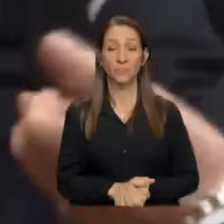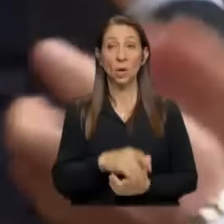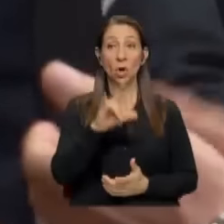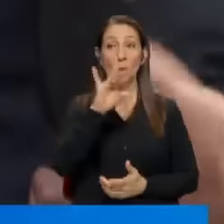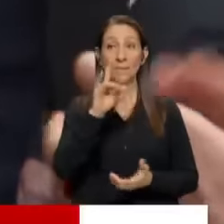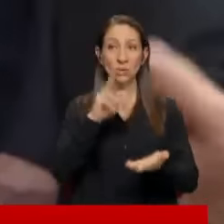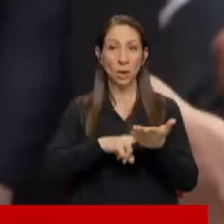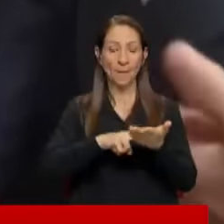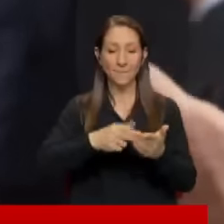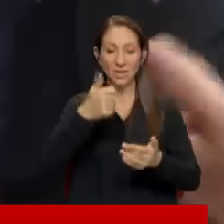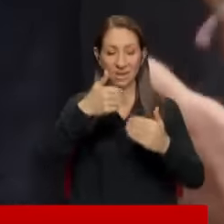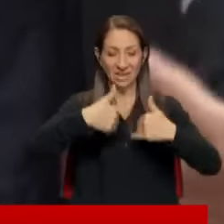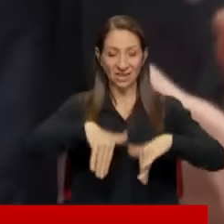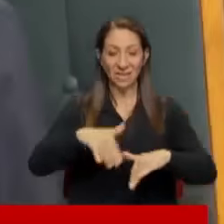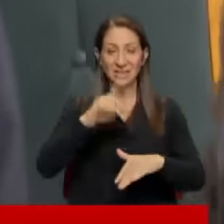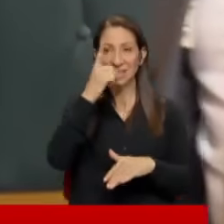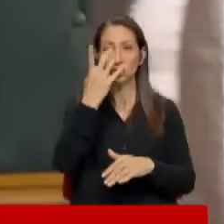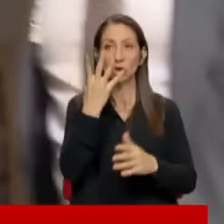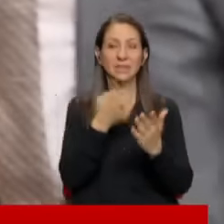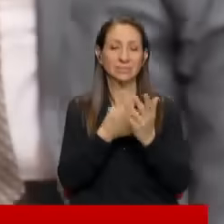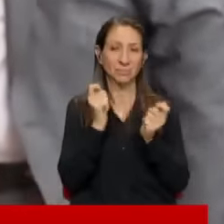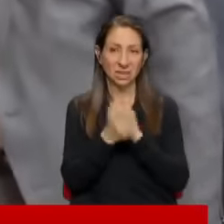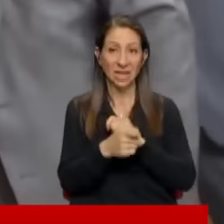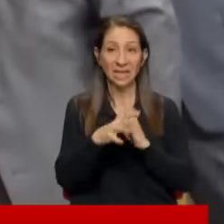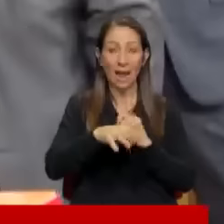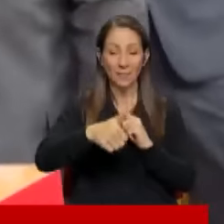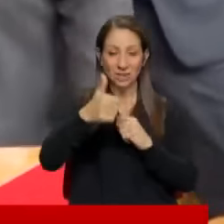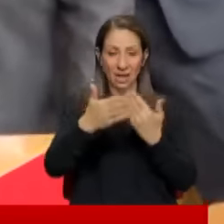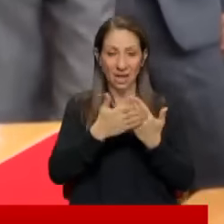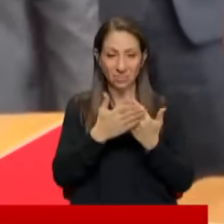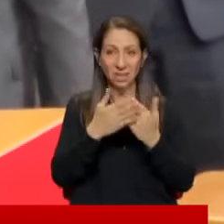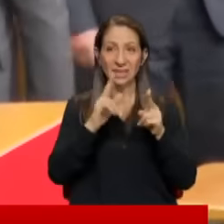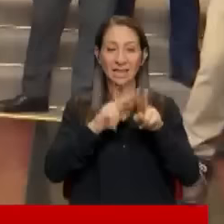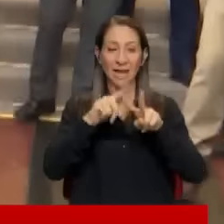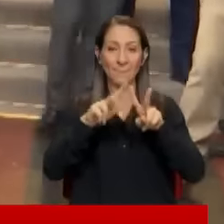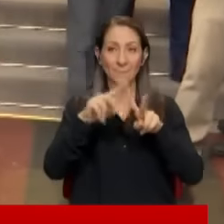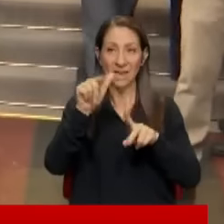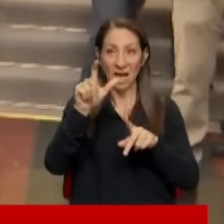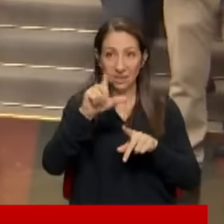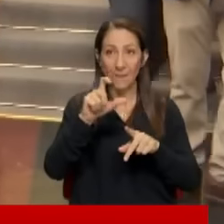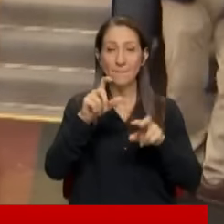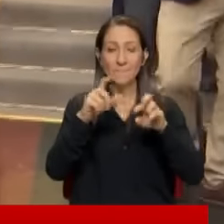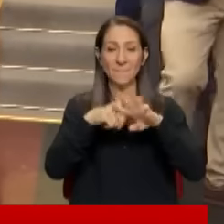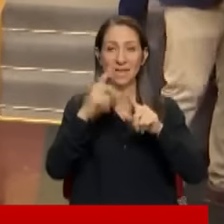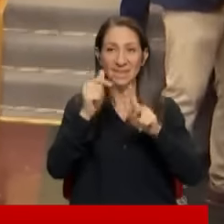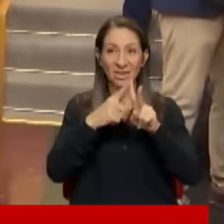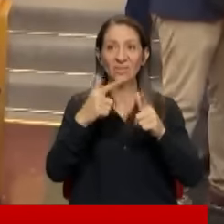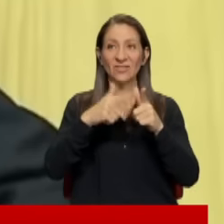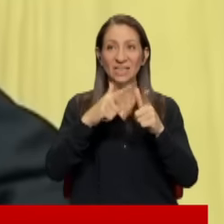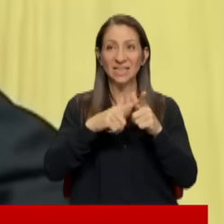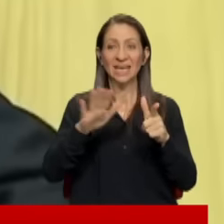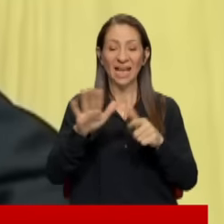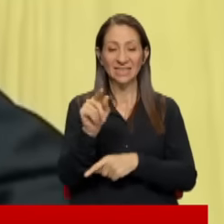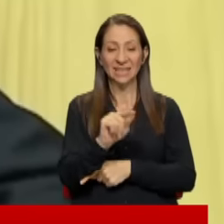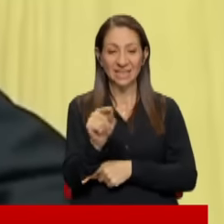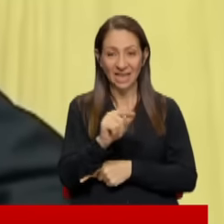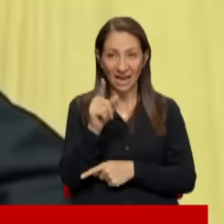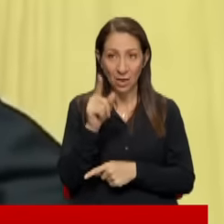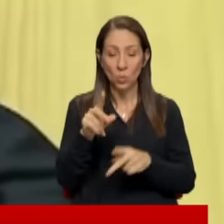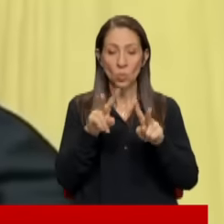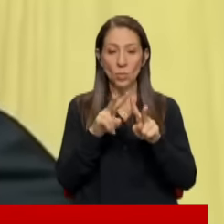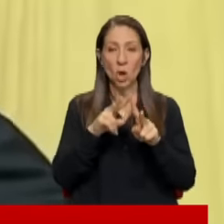15 üyeli başkanlık divanında sadece 4 isim değişti. Genel Başkan Yardımcıları Kamil Aydın, Pelin Yıllık, Filiz Kılıç, Genel Sekreter Yardımcısı